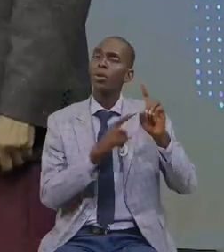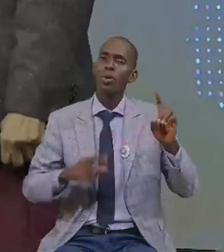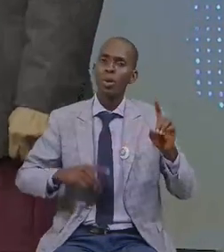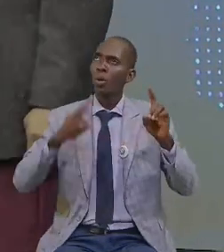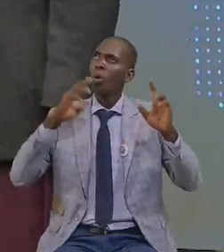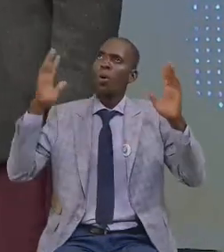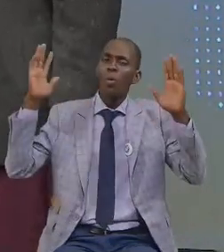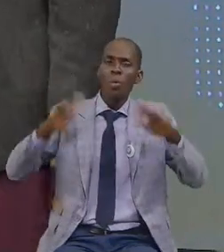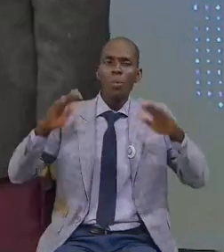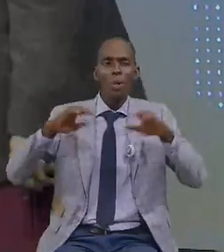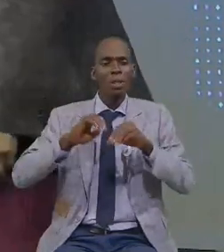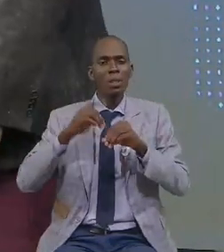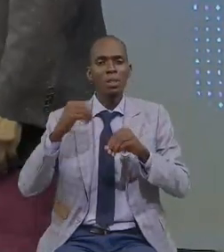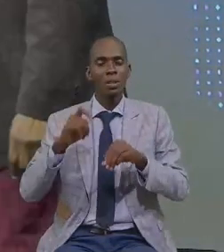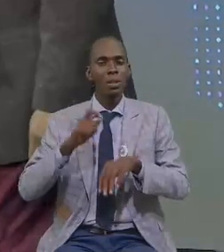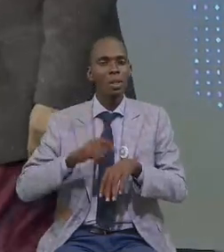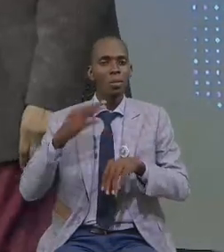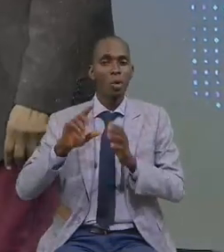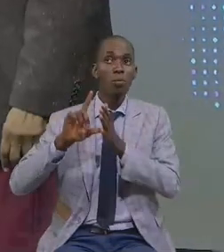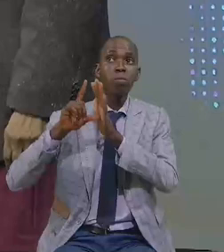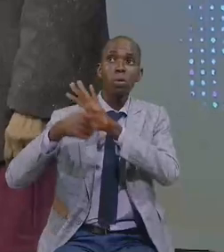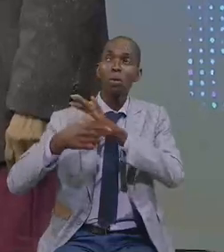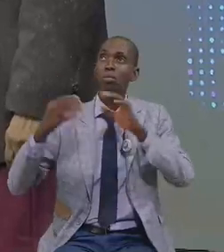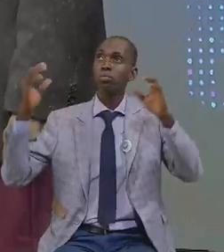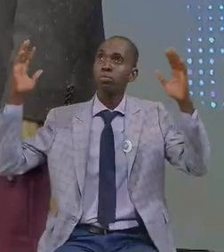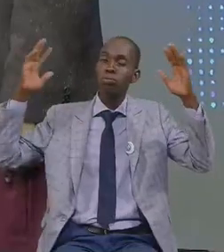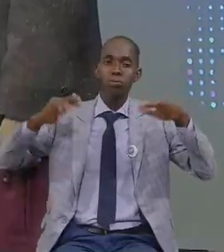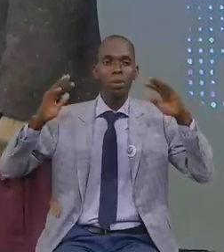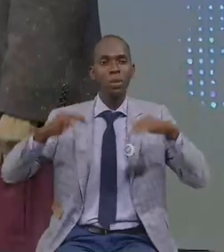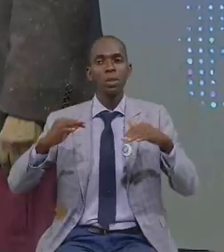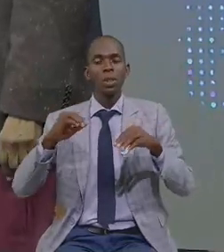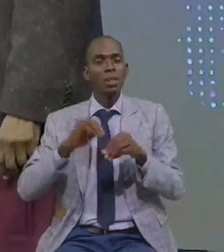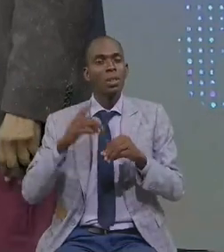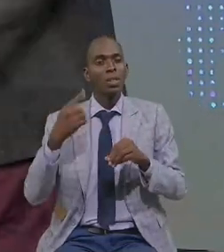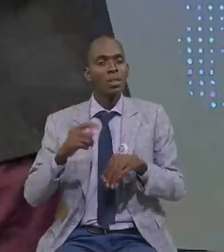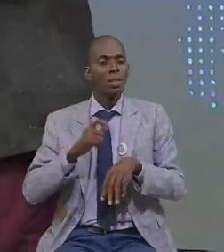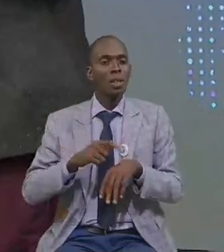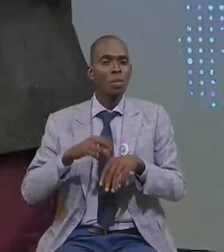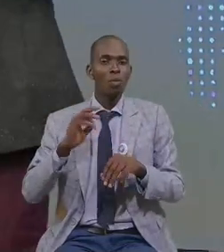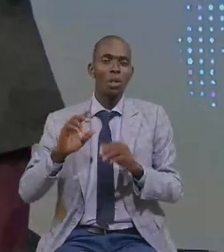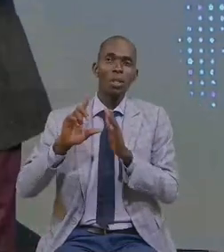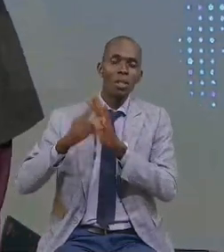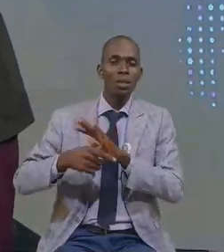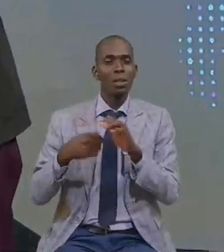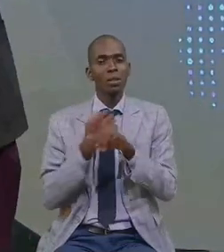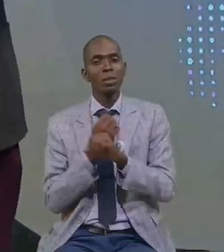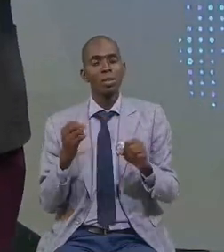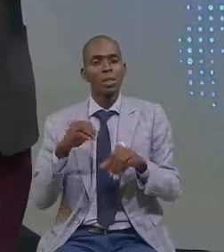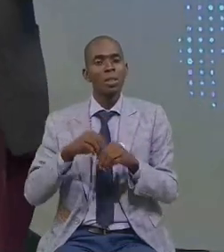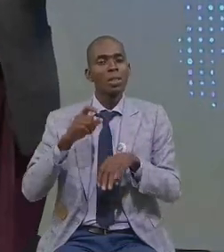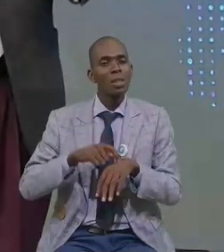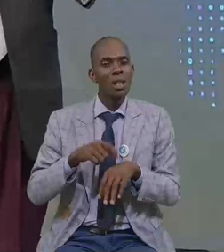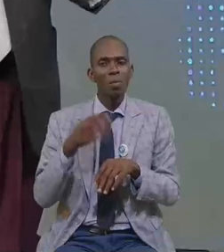la pluie du printemps. C'est le temps de la pluie du printemps, c'est le temps de